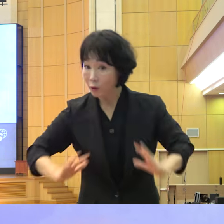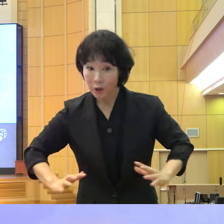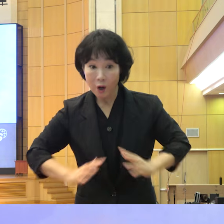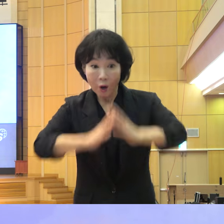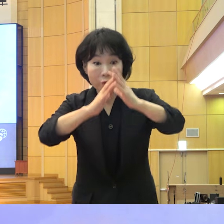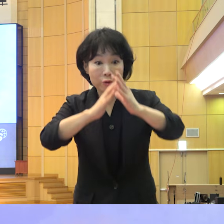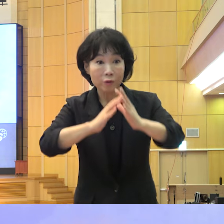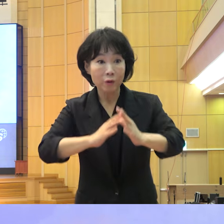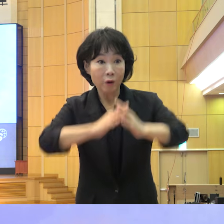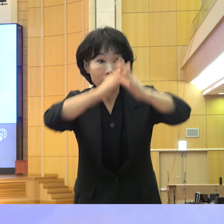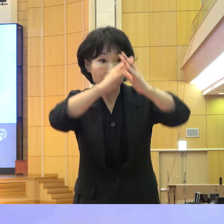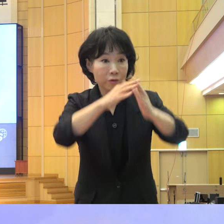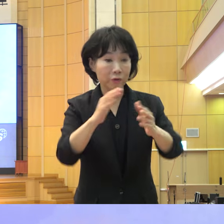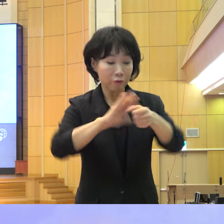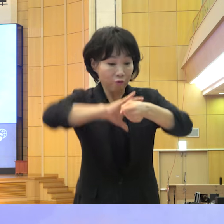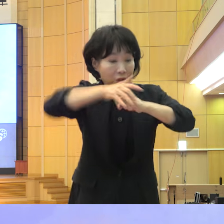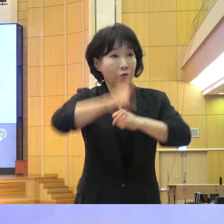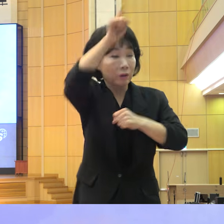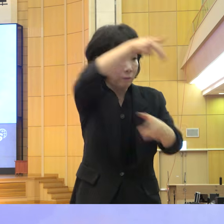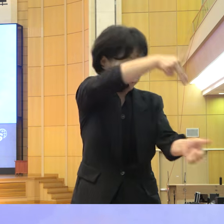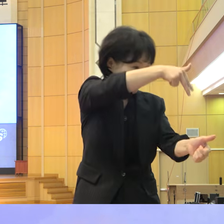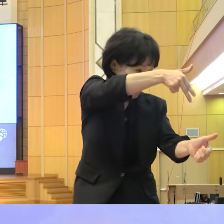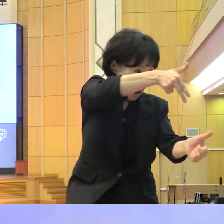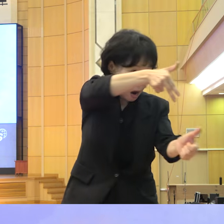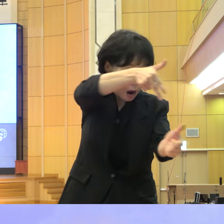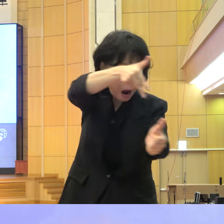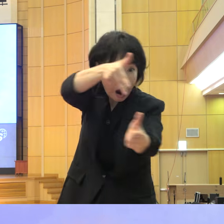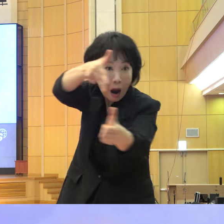다 나와요. 다 나와. 다 나옵니다.